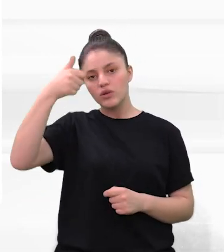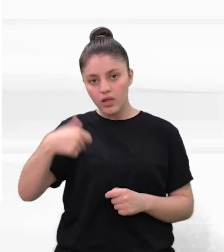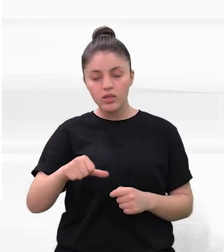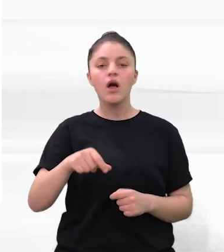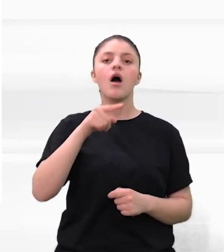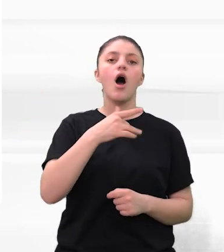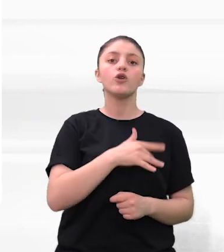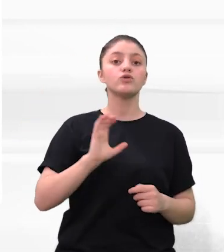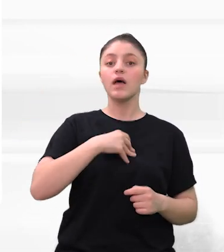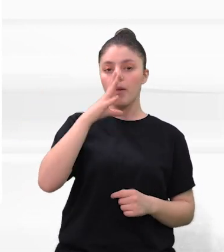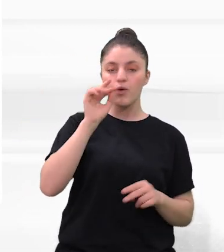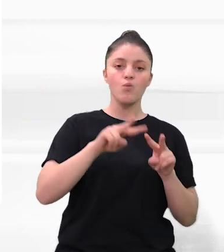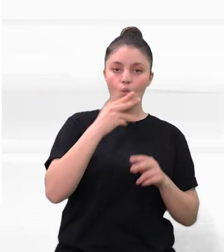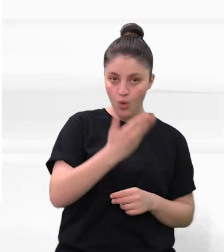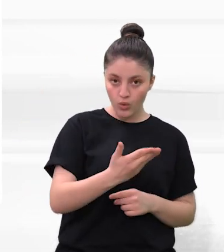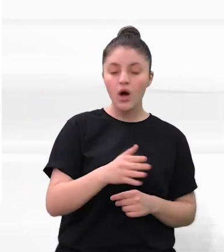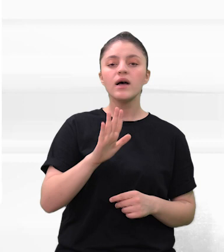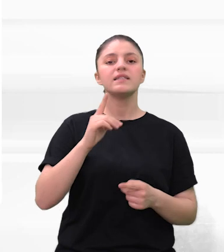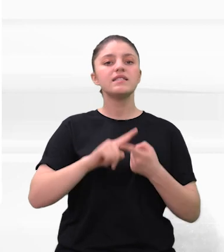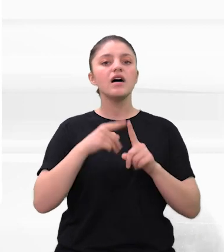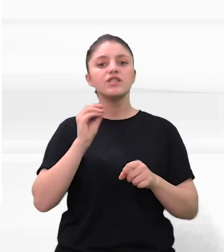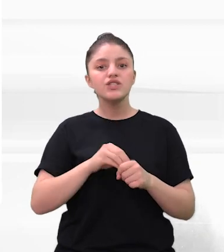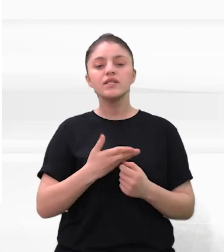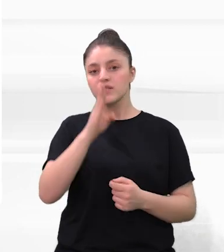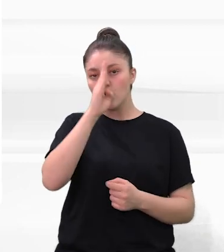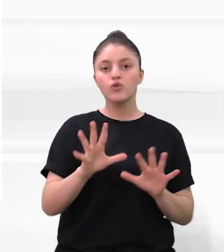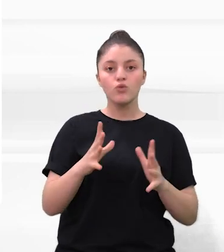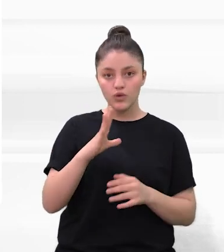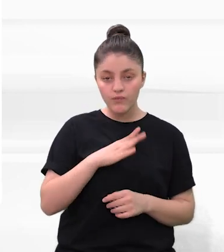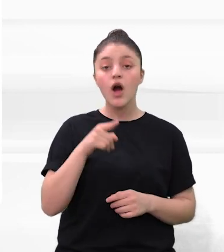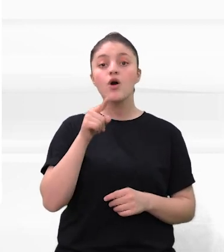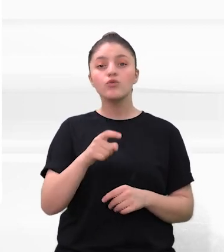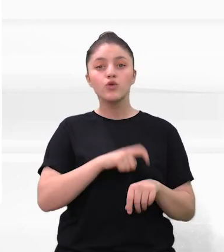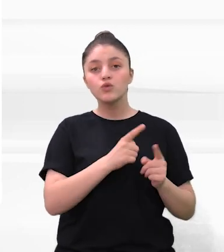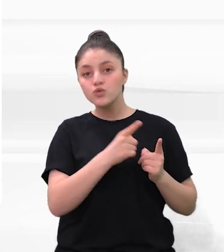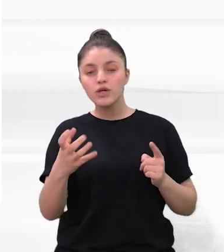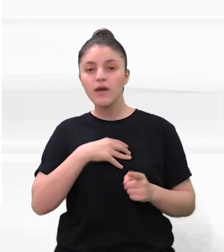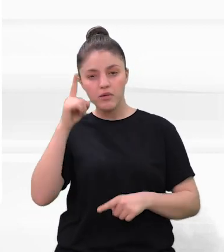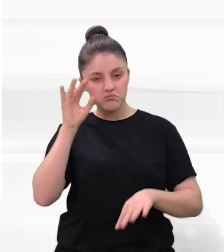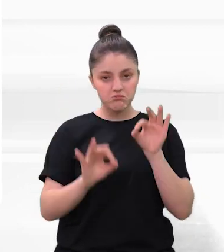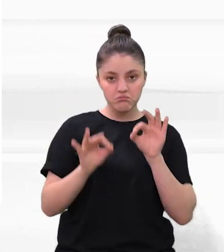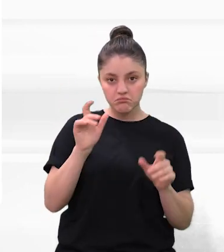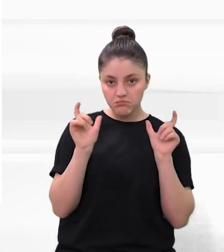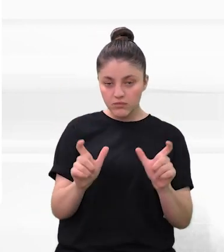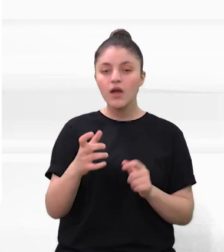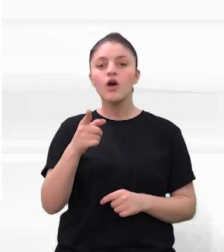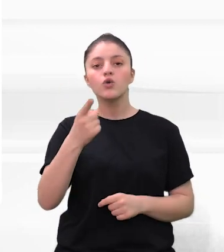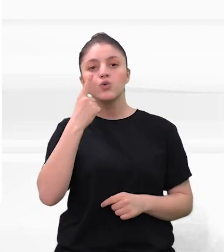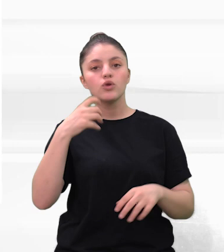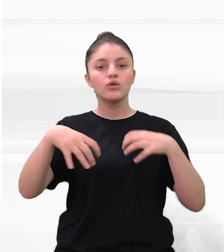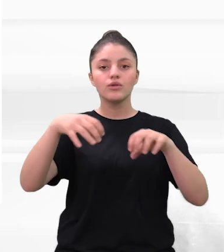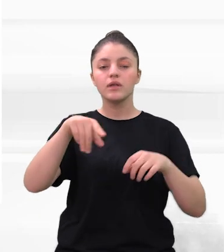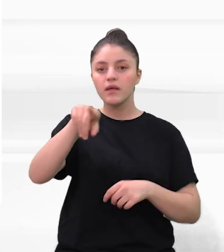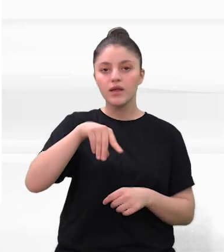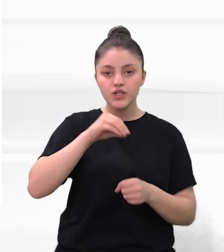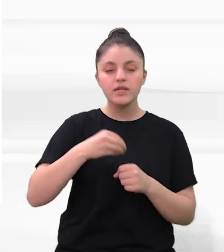balık yemeği başlamış ve siyasi otorite boşluğu ortaya çıkmıştır bu süreci değerlendiren Türkmen beyleri kendi Devletlerini kurmuşlardır